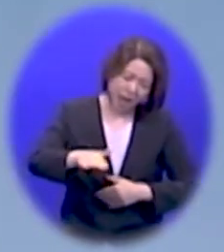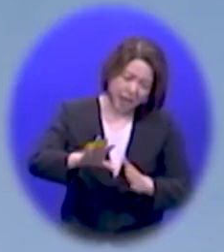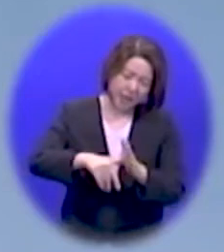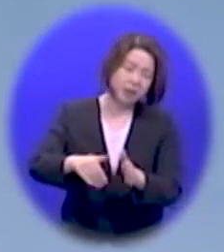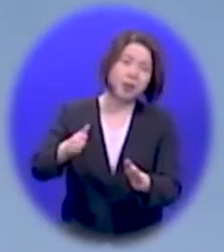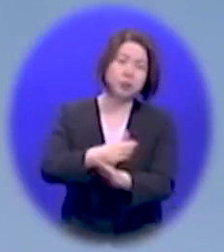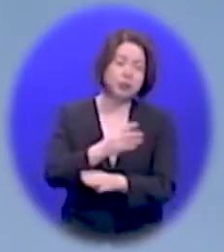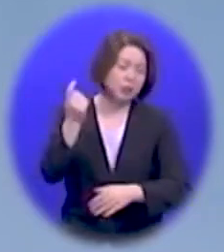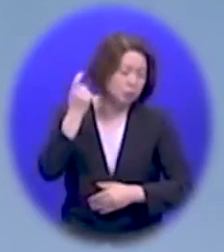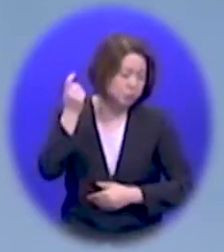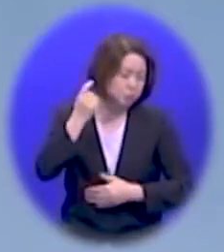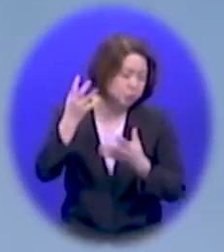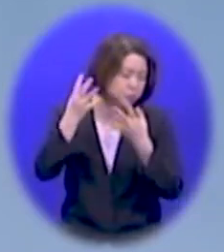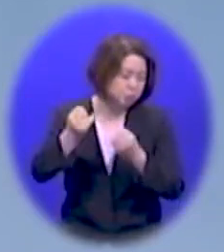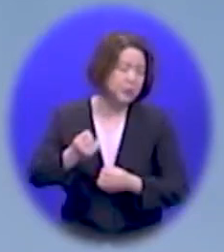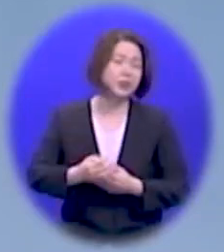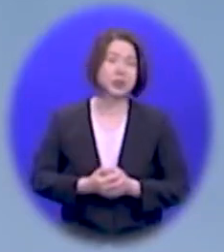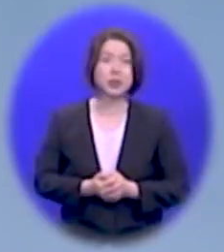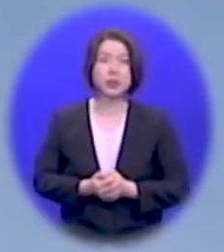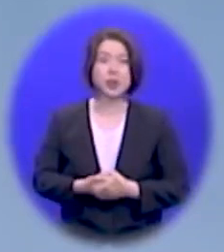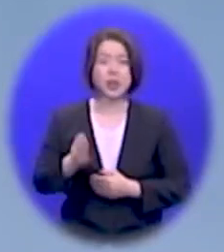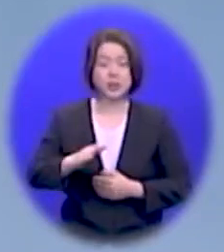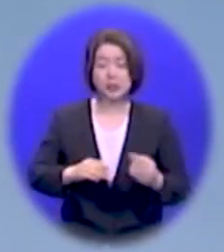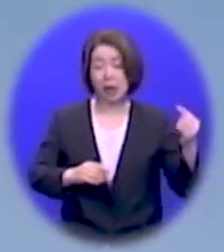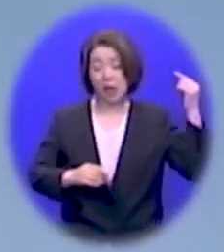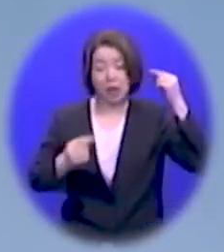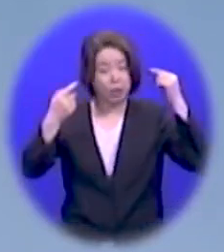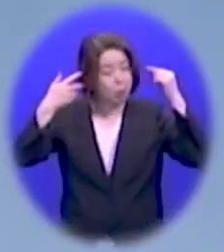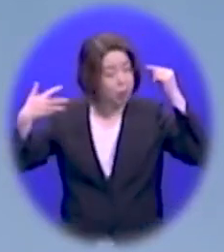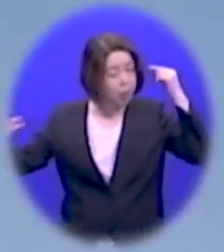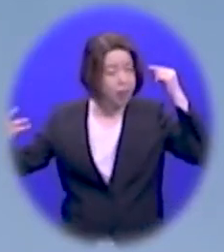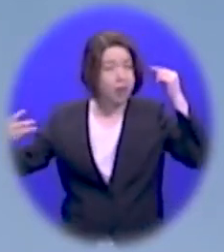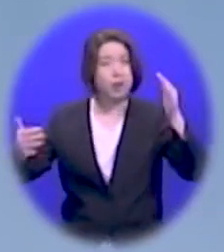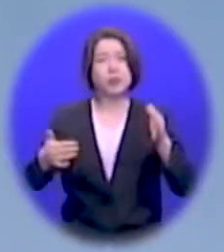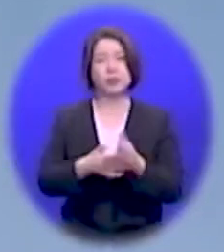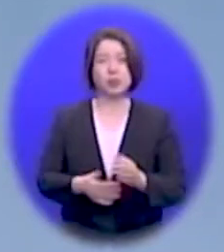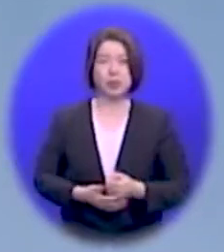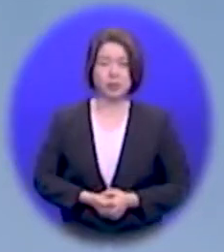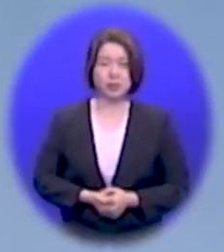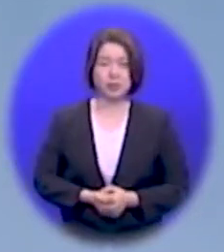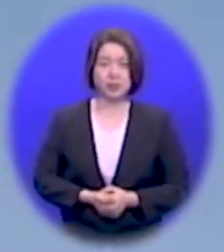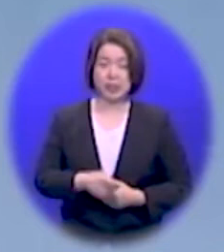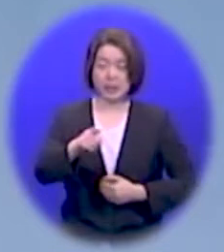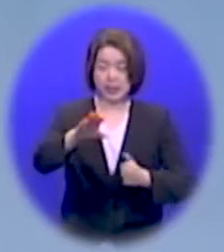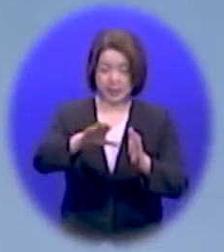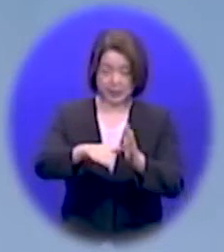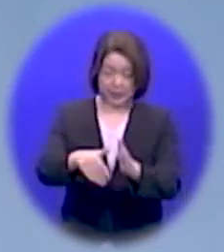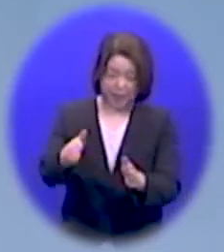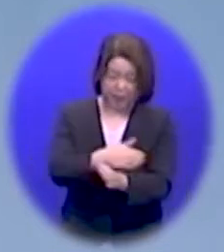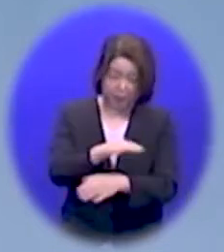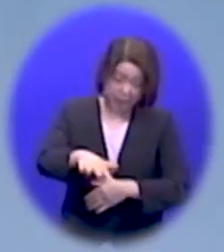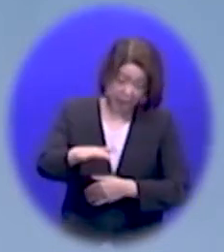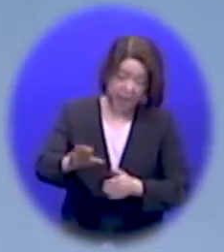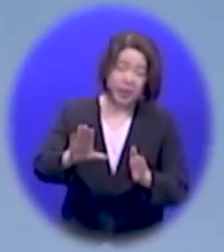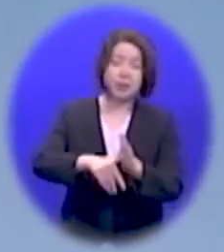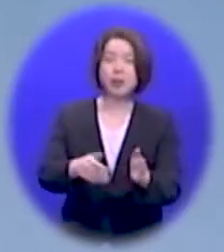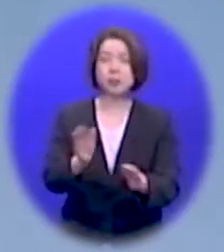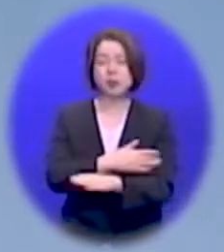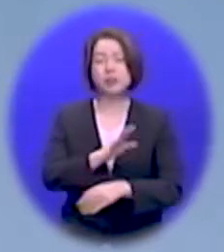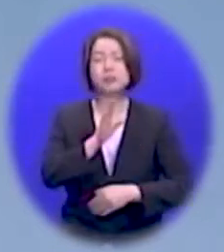들었는데 문제는 뒷전으로 다 흘려 버린 겁니다 그때부터 그 어릴 때부터 그렇지